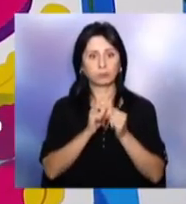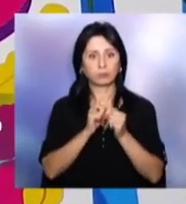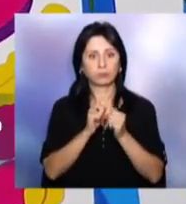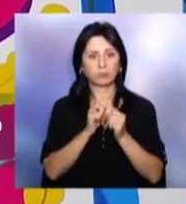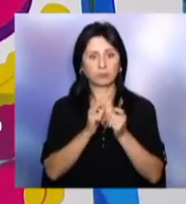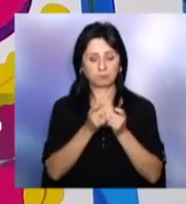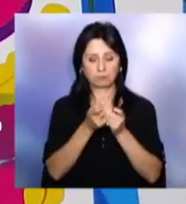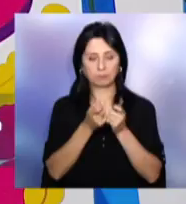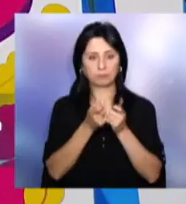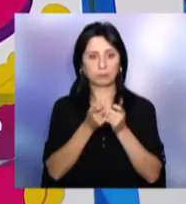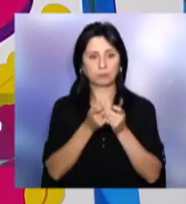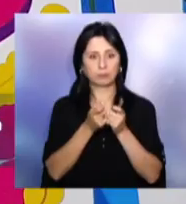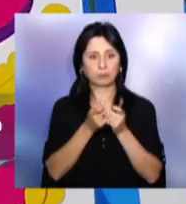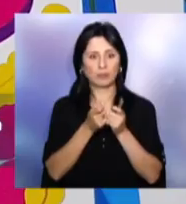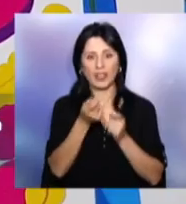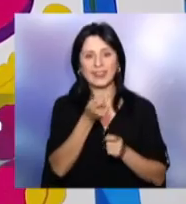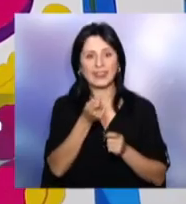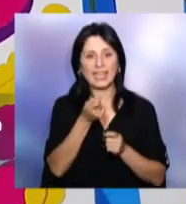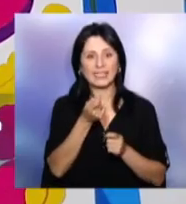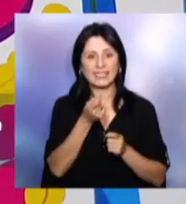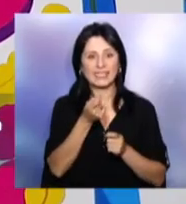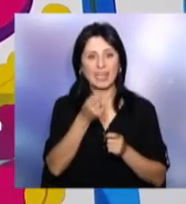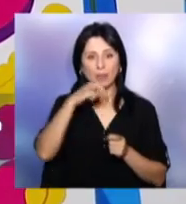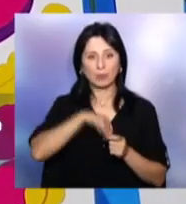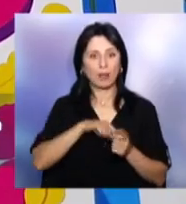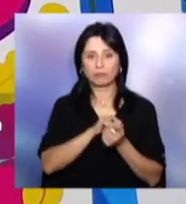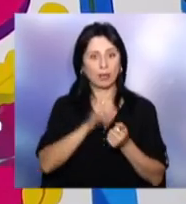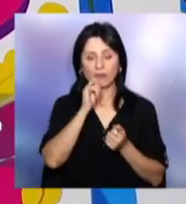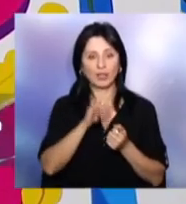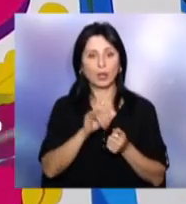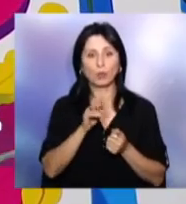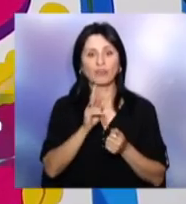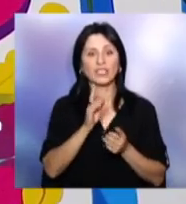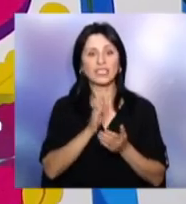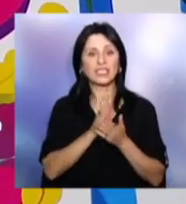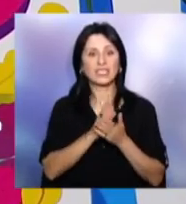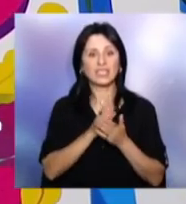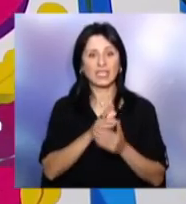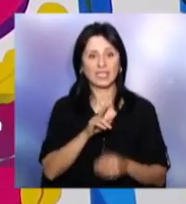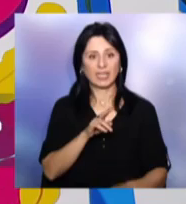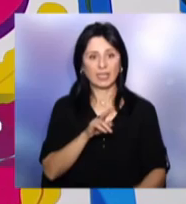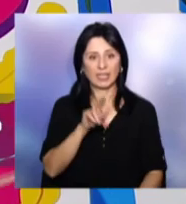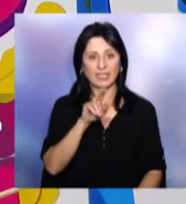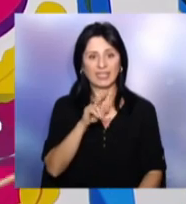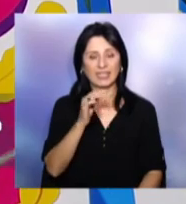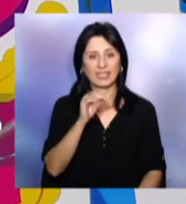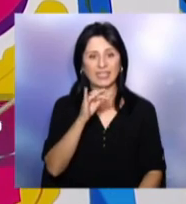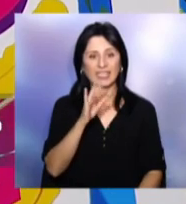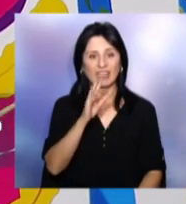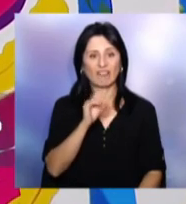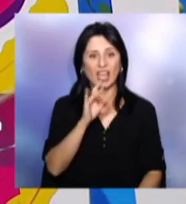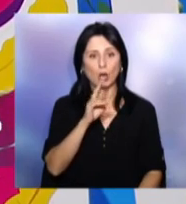აი მაგალითად ამა თუ იმ პროდუქტის თესლს, წიწვს ვერ ამუშავებთ და როგორც წესი ვისაც აქვს დივერტიკულიტი, ანუ